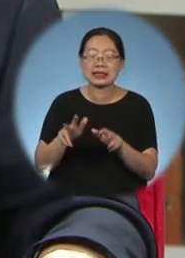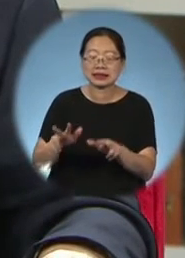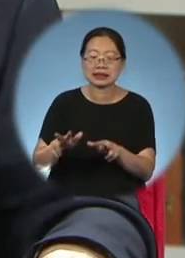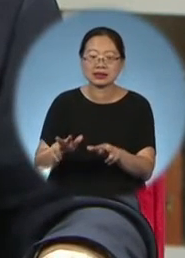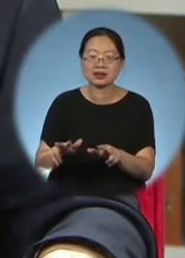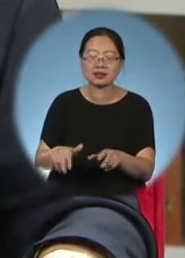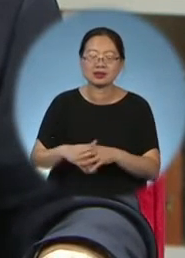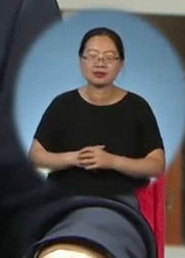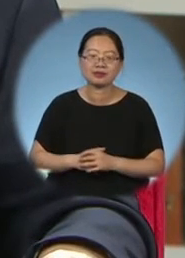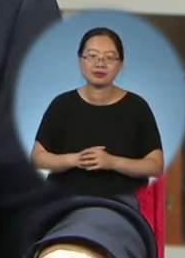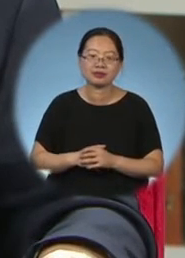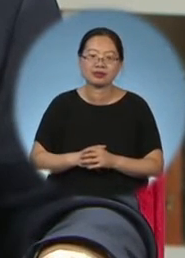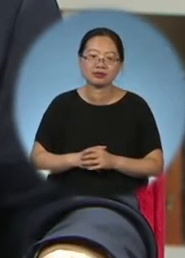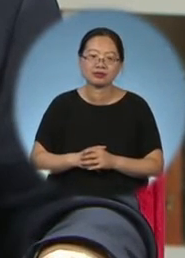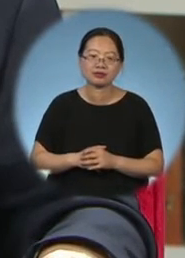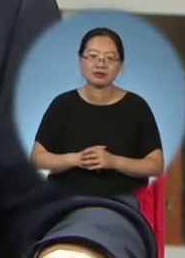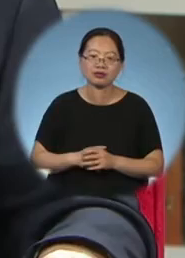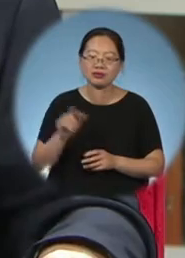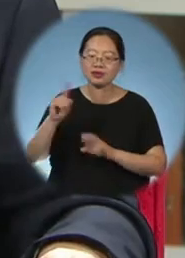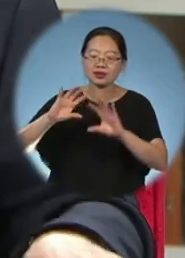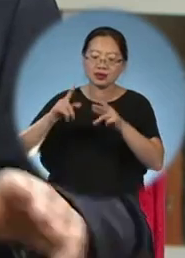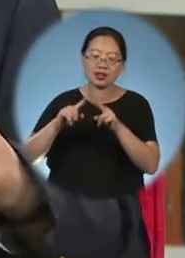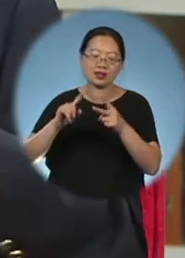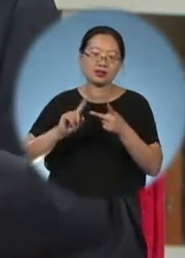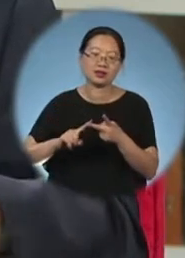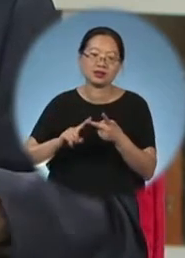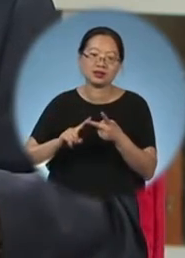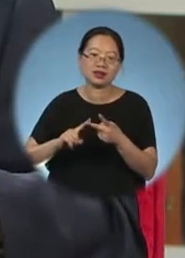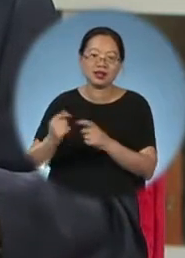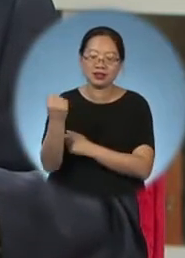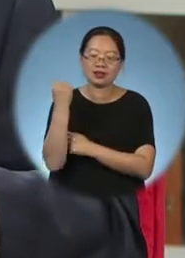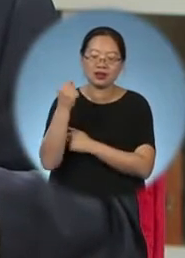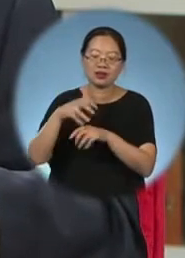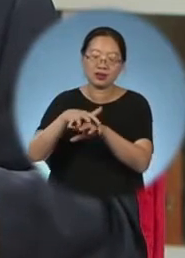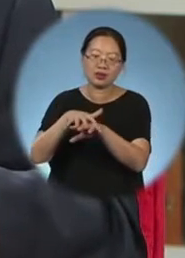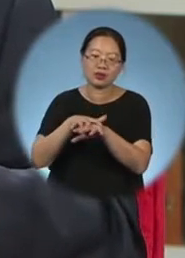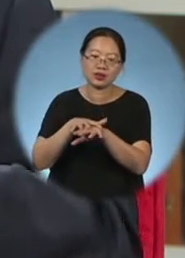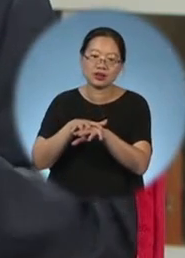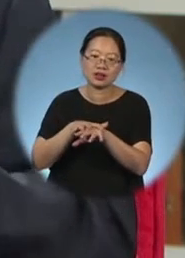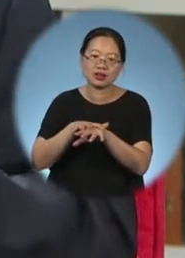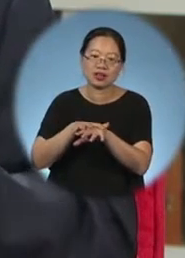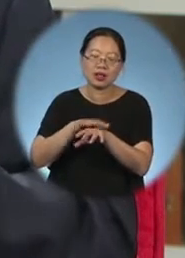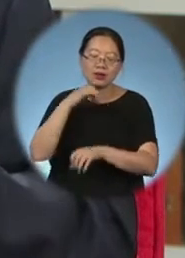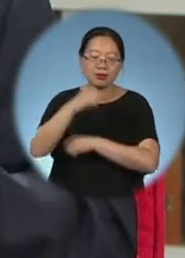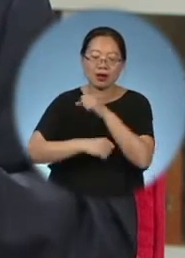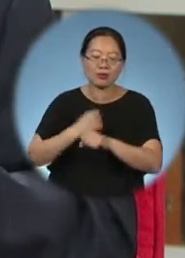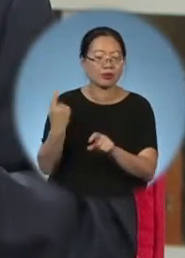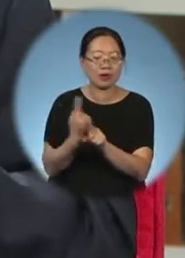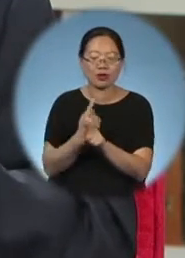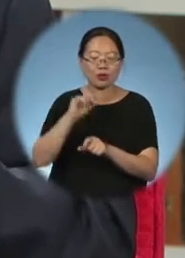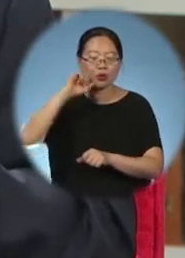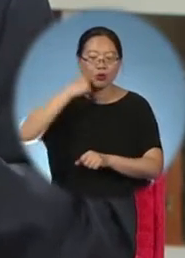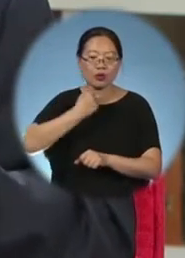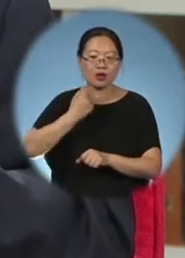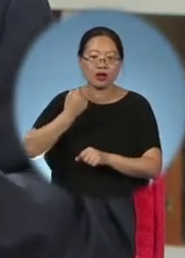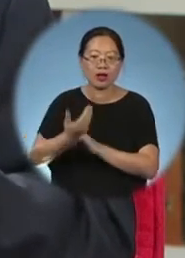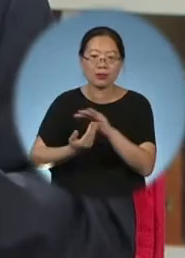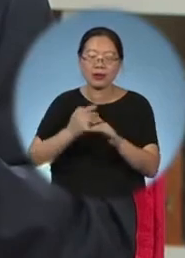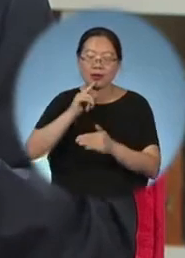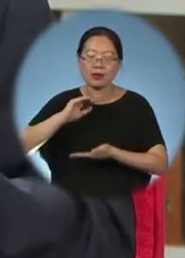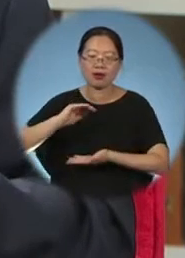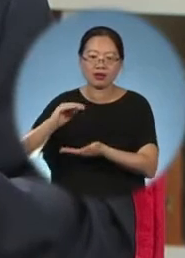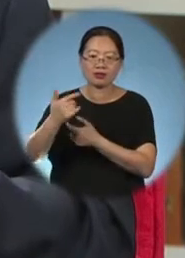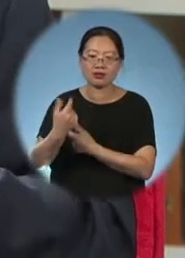지금 이제 어느 나라든지. 권력 구조를 함부로 바꾸지 않습니다. 앞에도